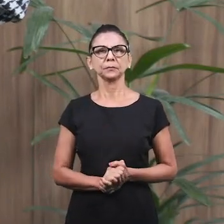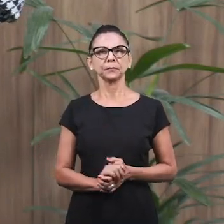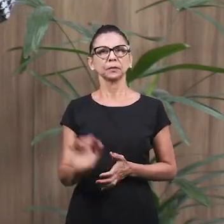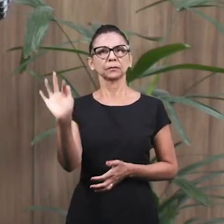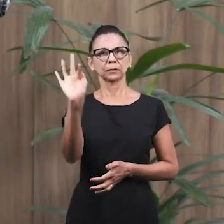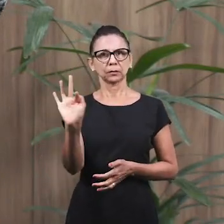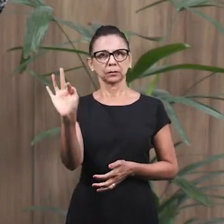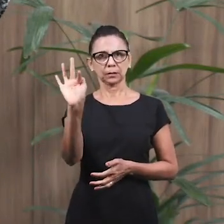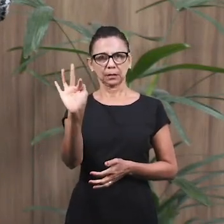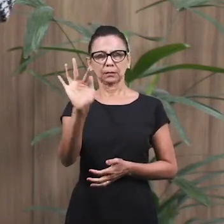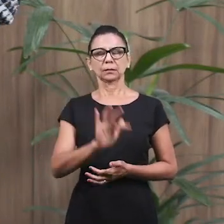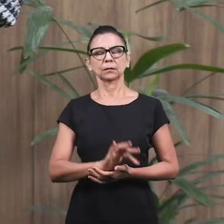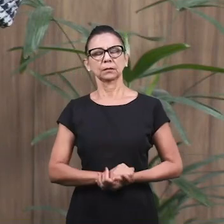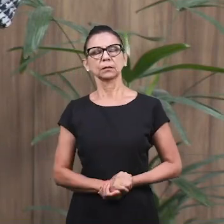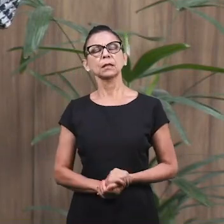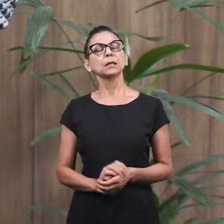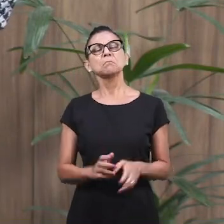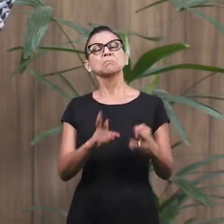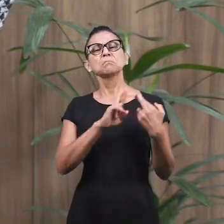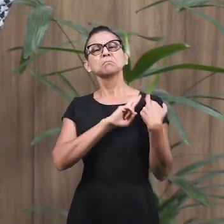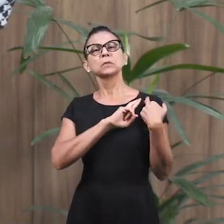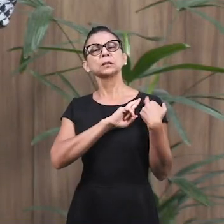штаты. И